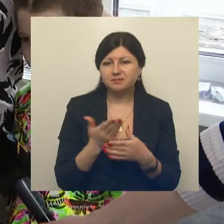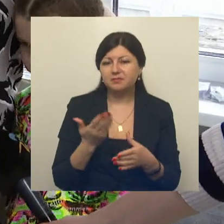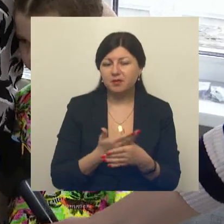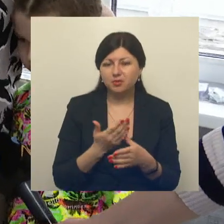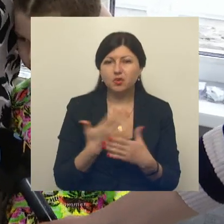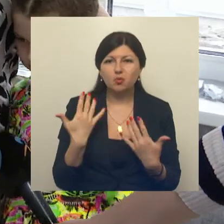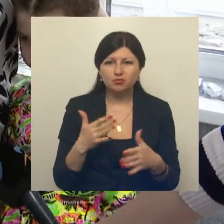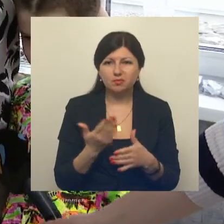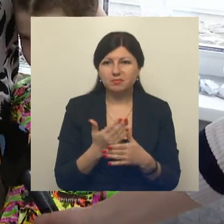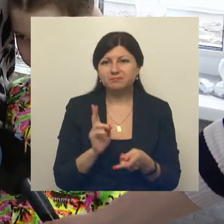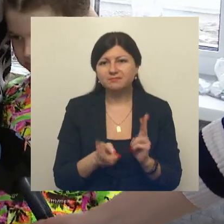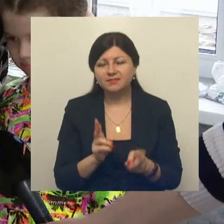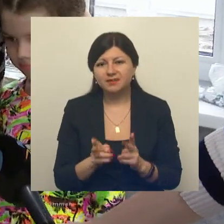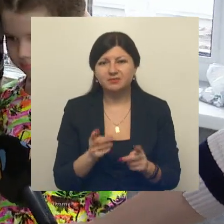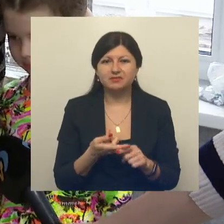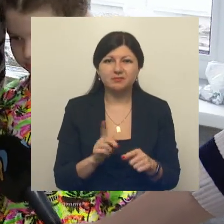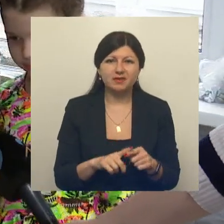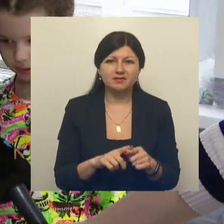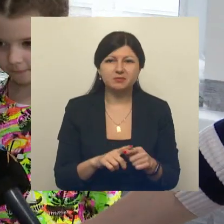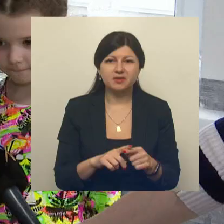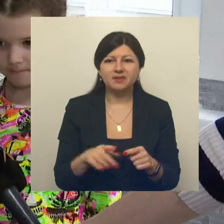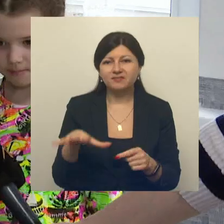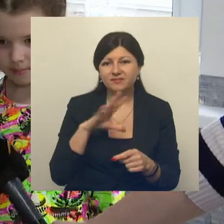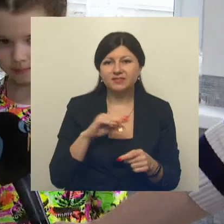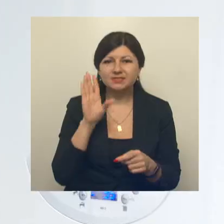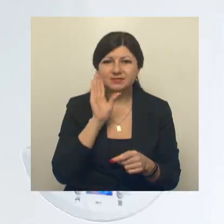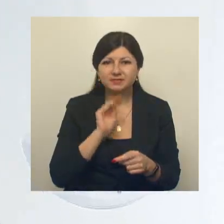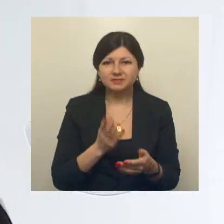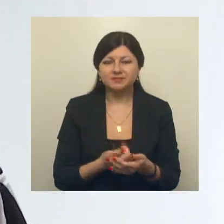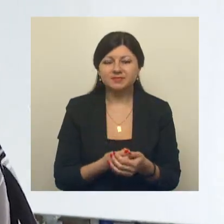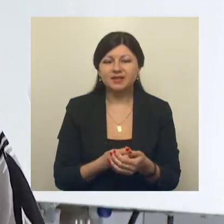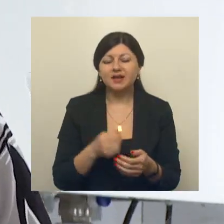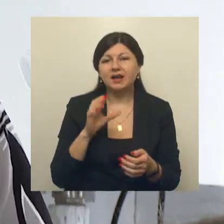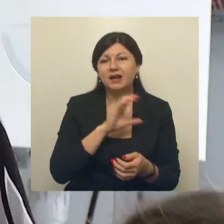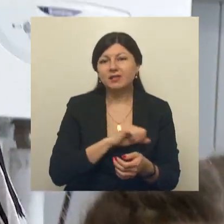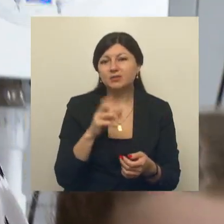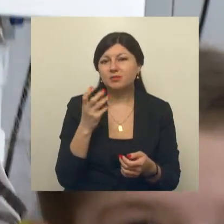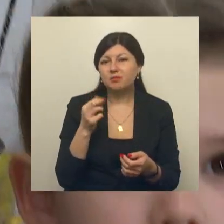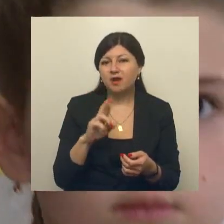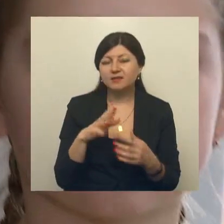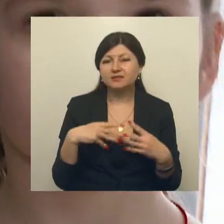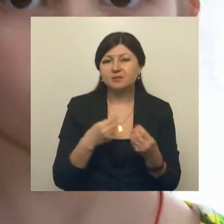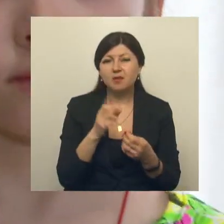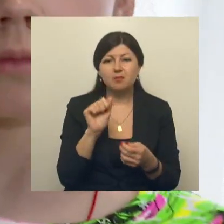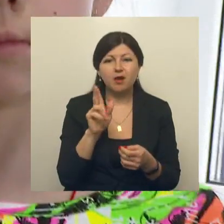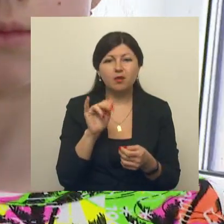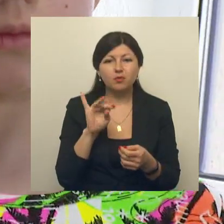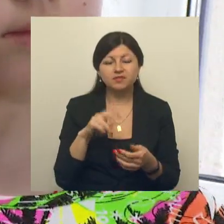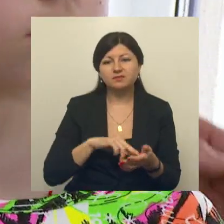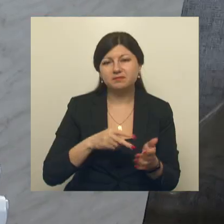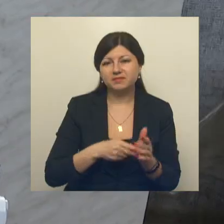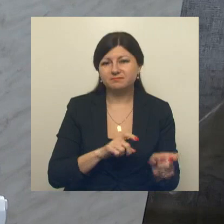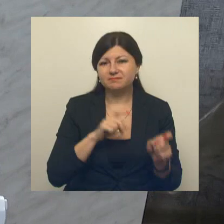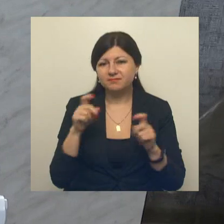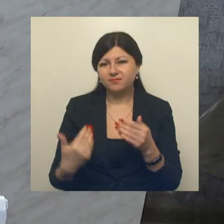уже помогают готовить, поэтому поместимся все. К концу мая семья Бакулиных планирует окончательно переехать в новый